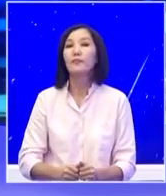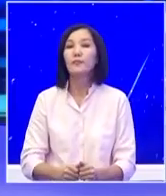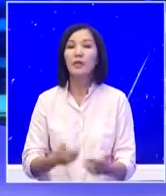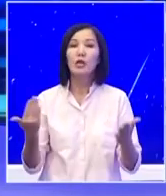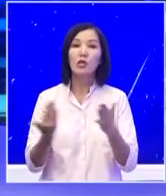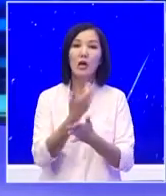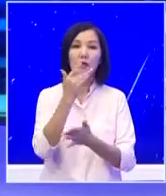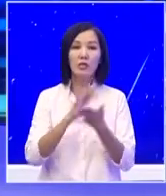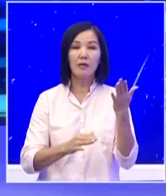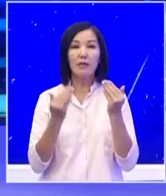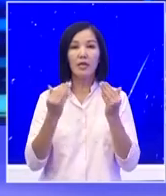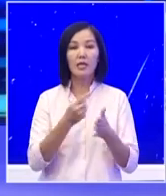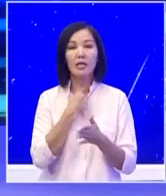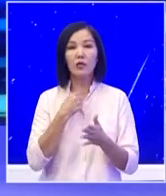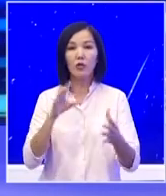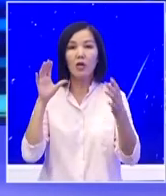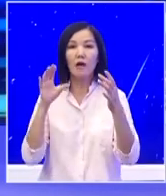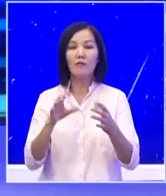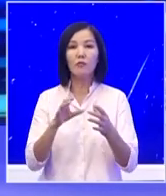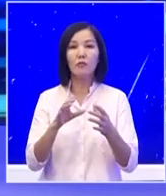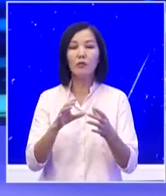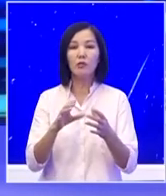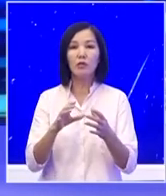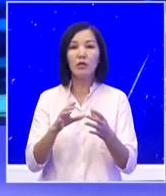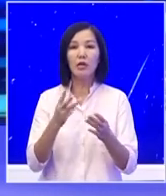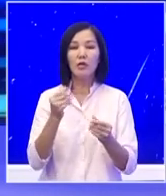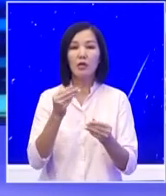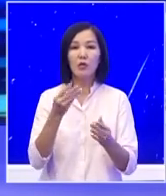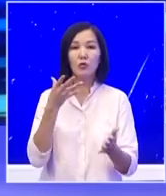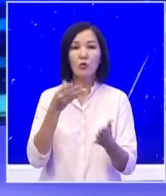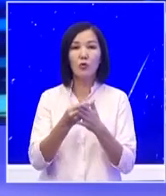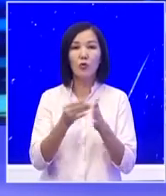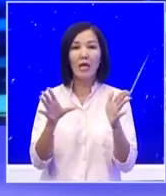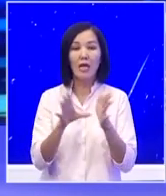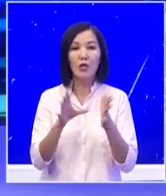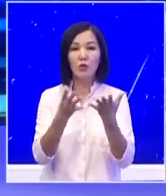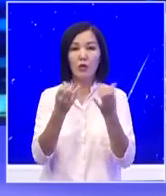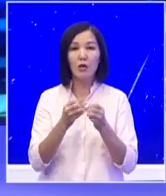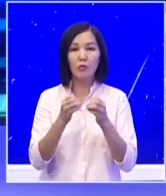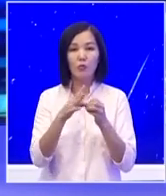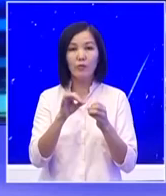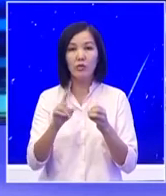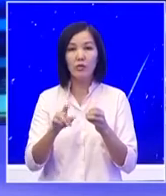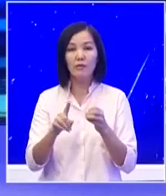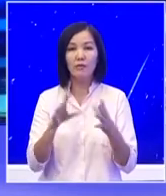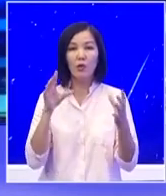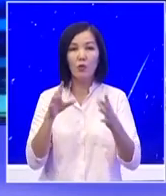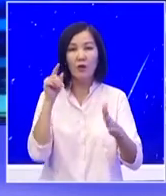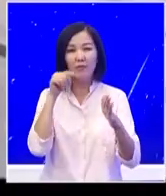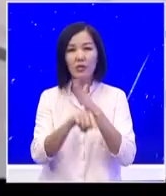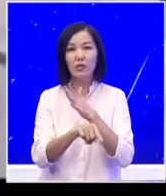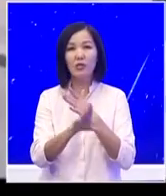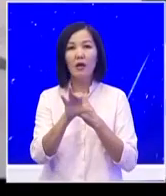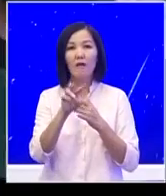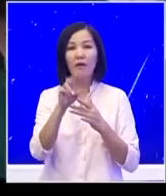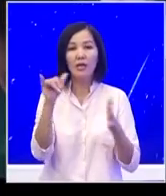Хабарымызды жалғастырамыз. Енді Талдықорғанда автобустар жолақыны электронды қабылдайды. 15 тамыздан бастап шаһардағы қоғамдық көліктерге